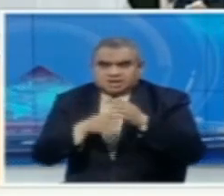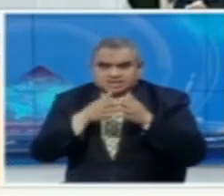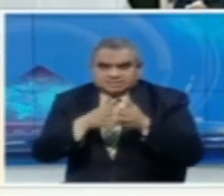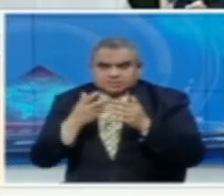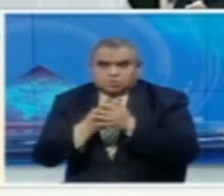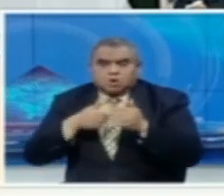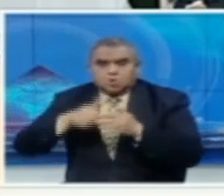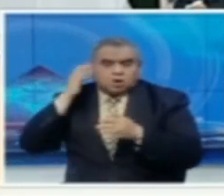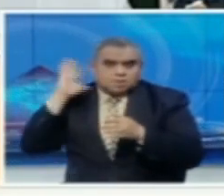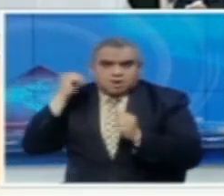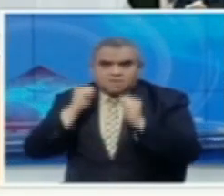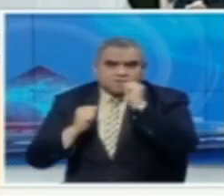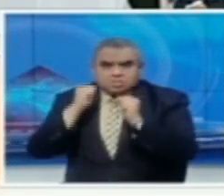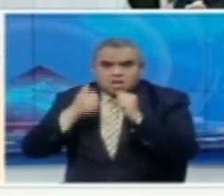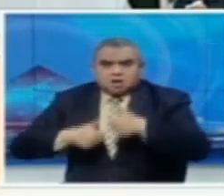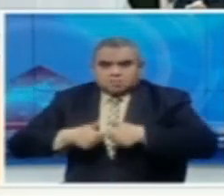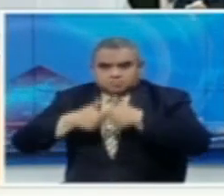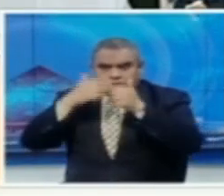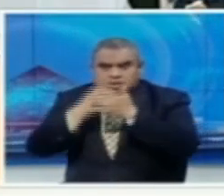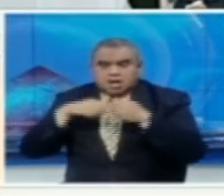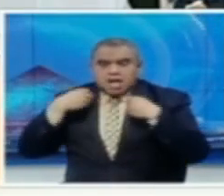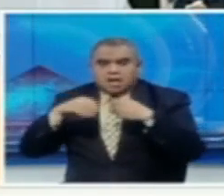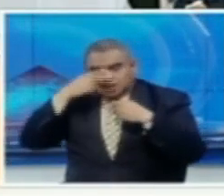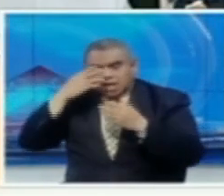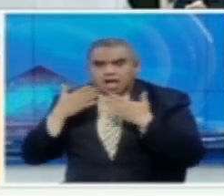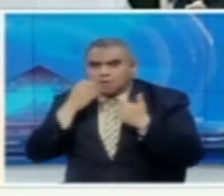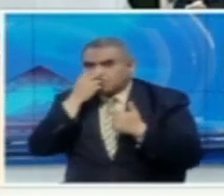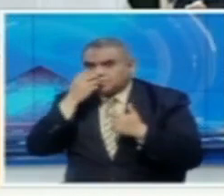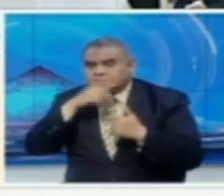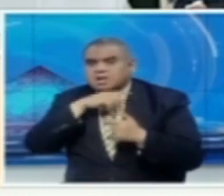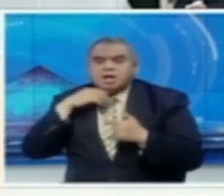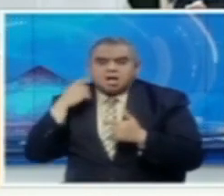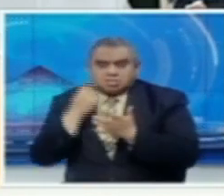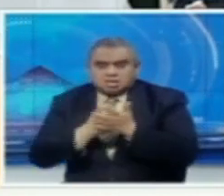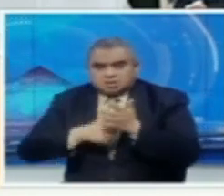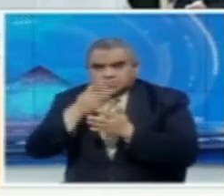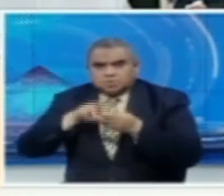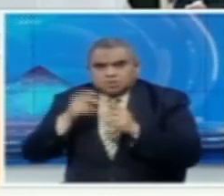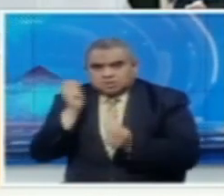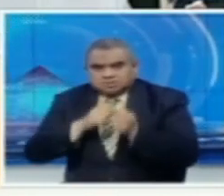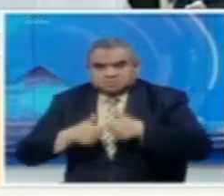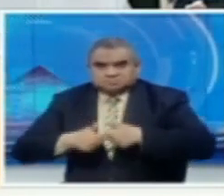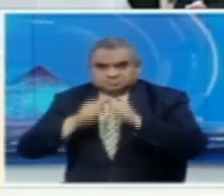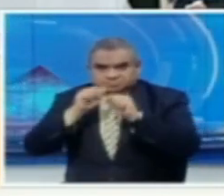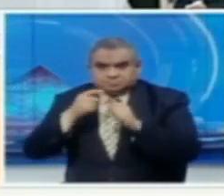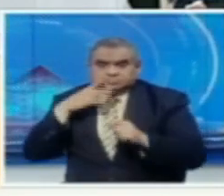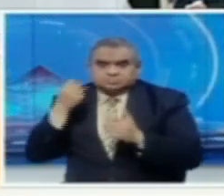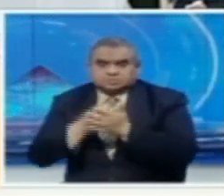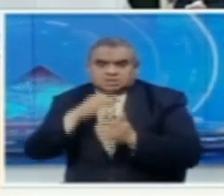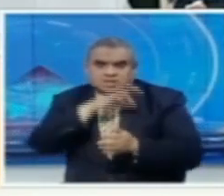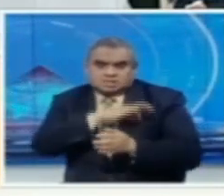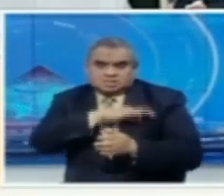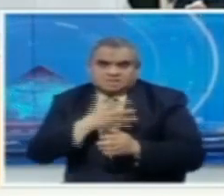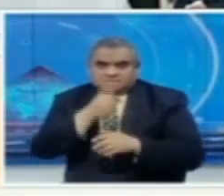الطاقة النظيفة خاصة الهيدروجين الأخضر وتطبيقاته الصناعية المختلفة، وذلك لتعظيم الاستفادة من